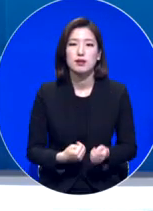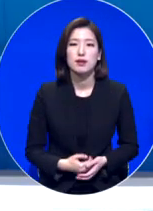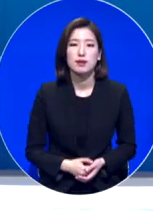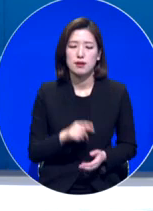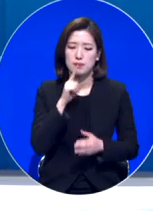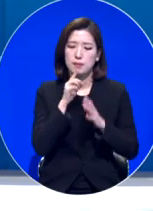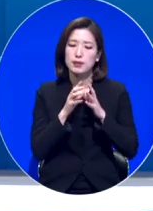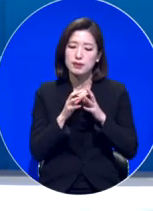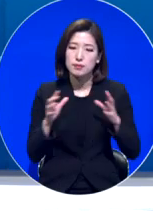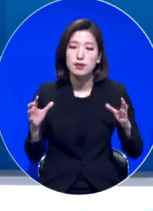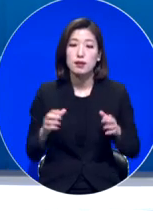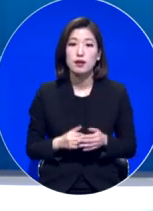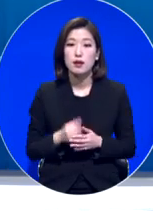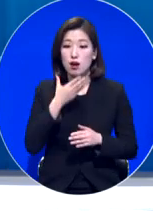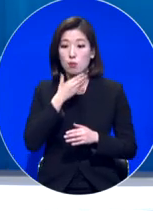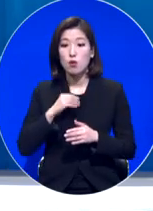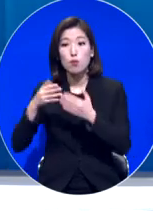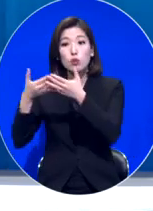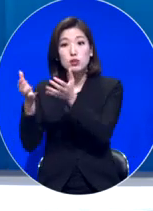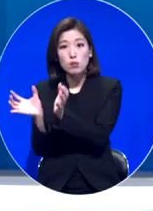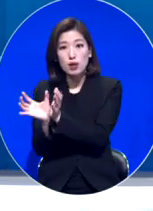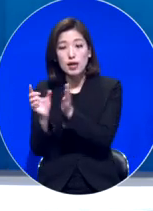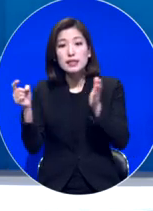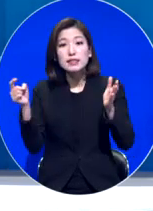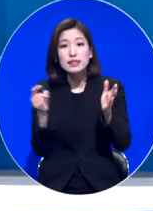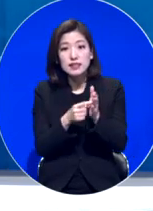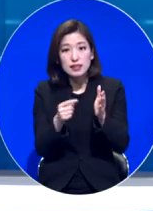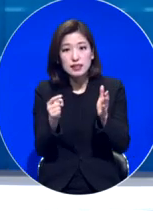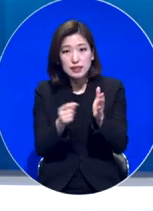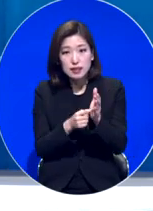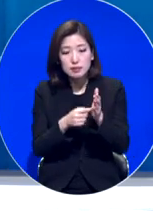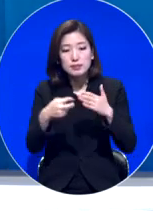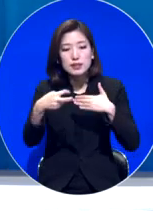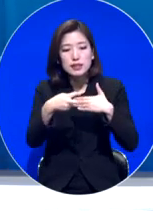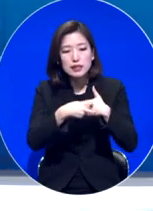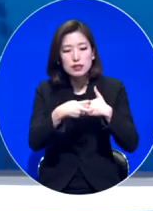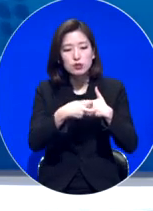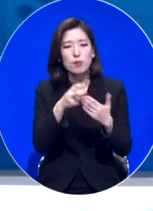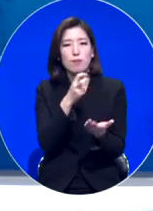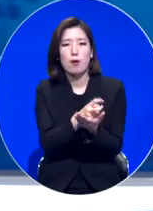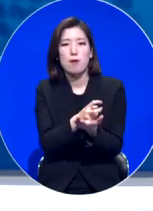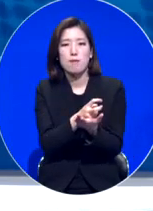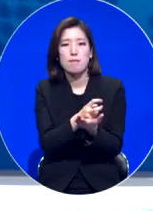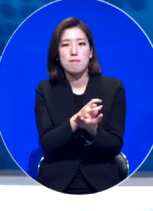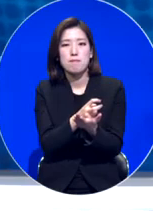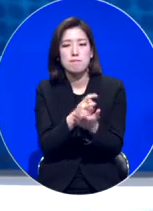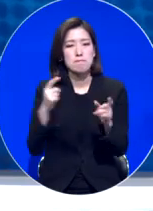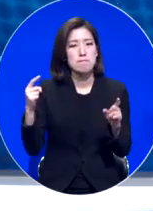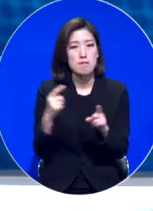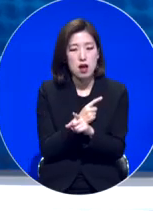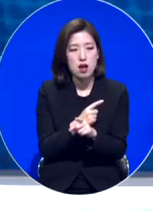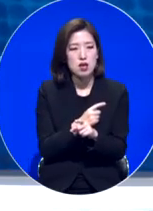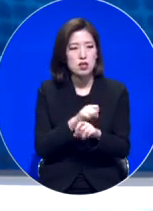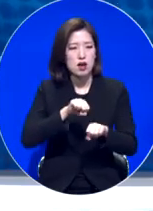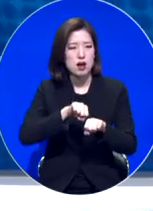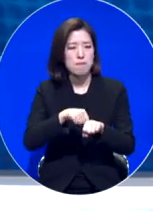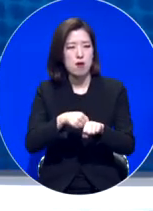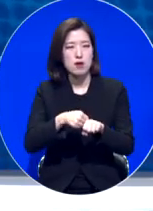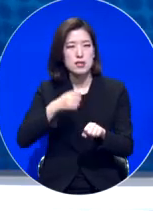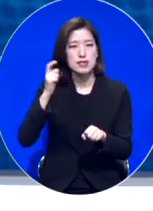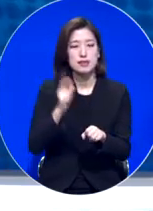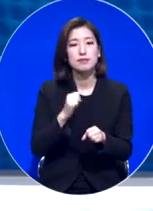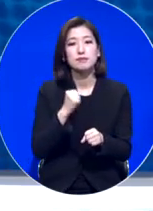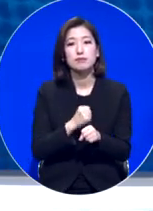있는데요. 보건복지부가 응급의료법을 강화해서 처벌 수준을 높였습니다. 앞으로